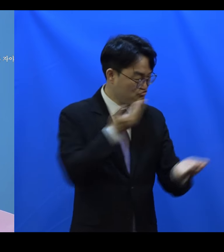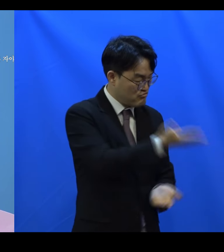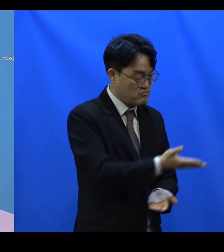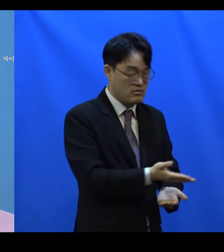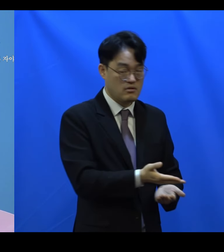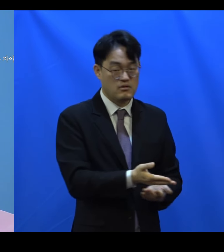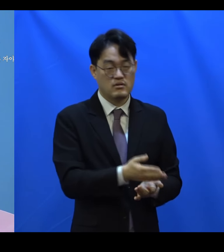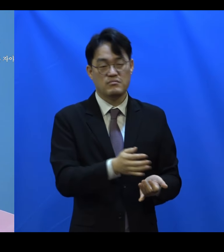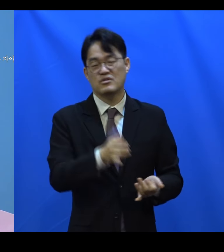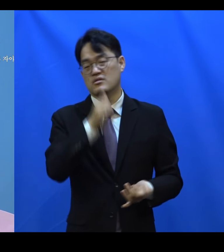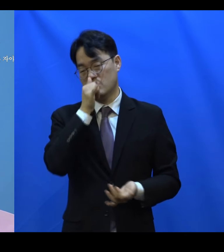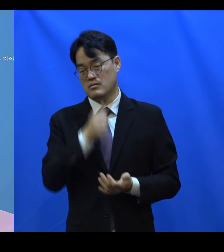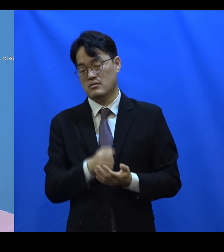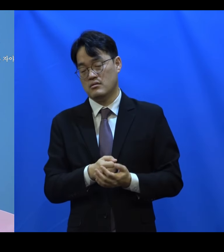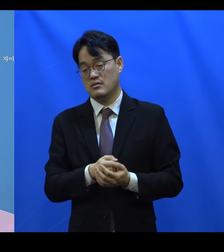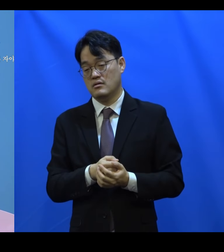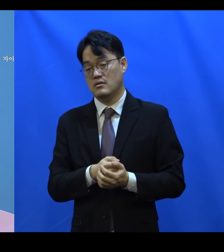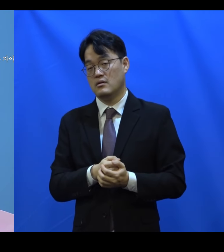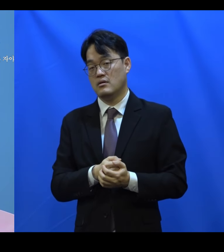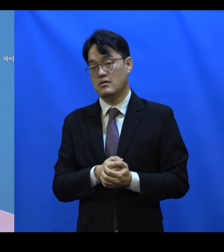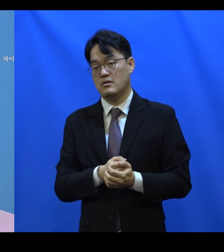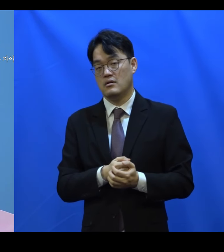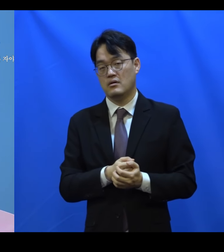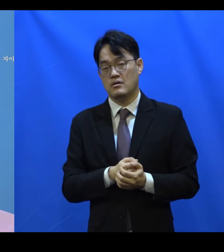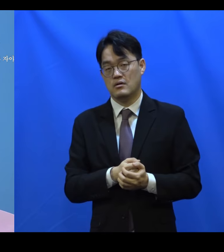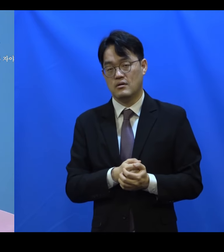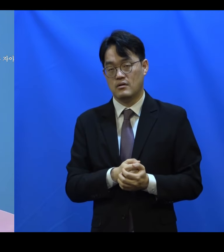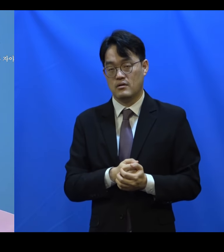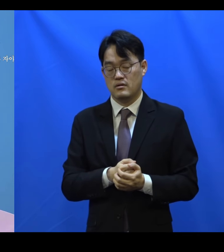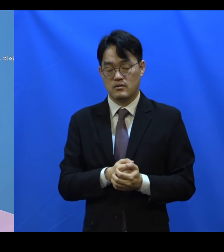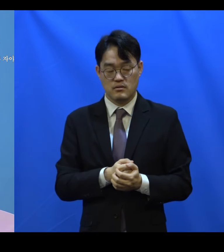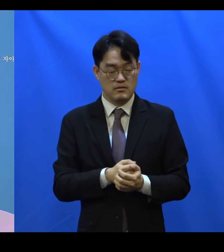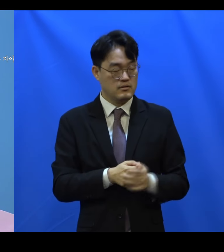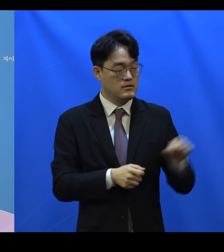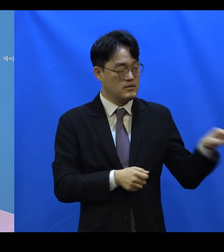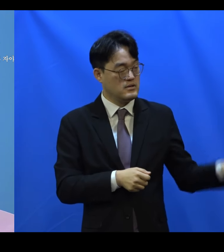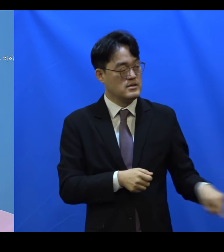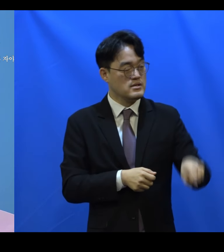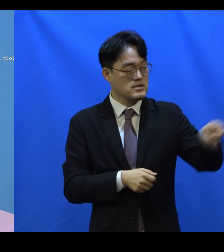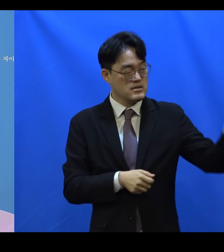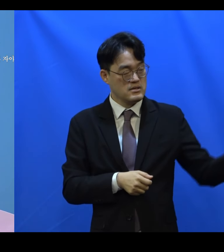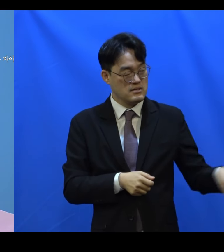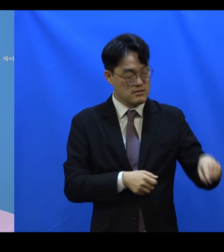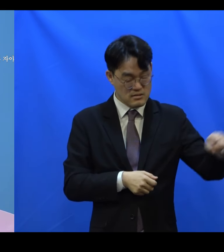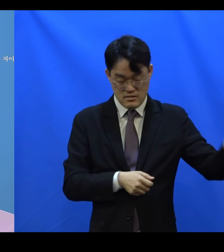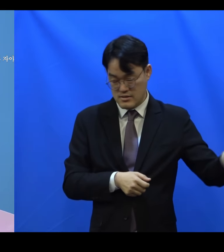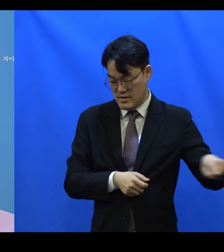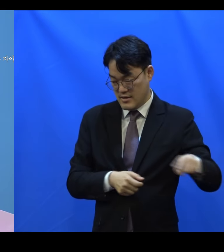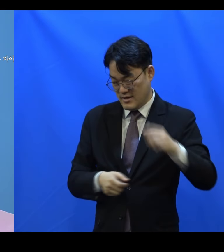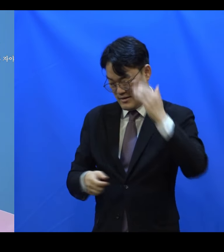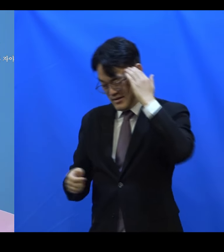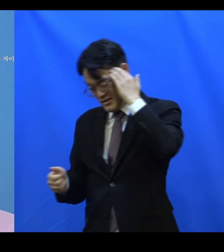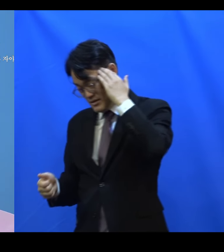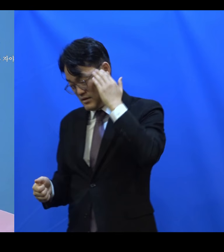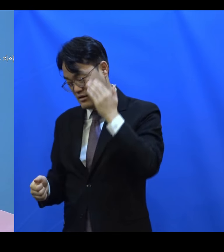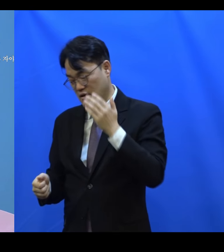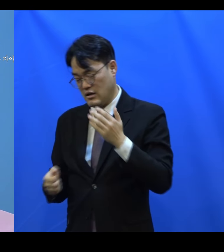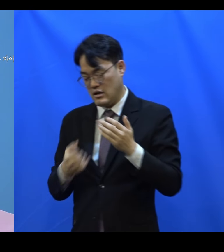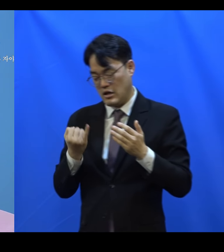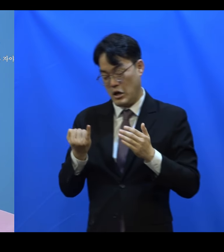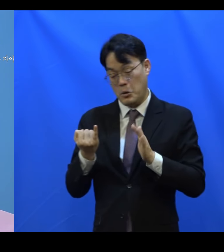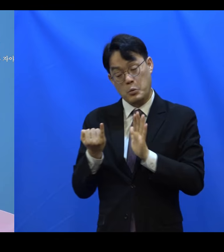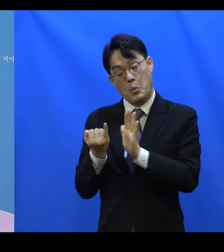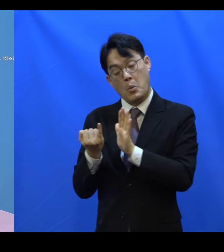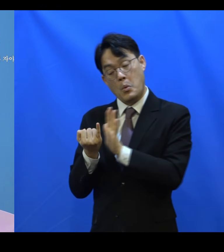사랑의 이름으로 그녀의 안식을 방해하는 사람들, 예루살렘 딸들아. 남을 돕는 듯 하면서 피곤하게 하는